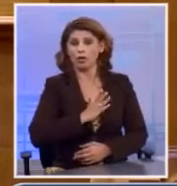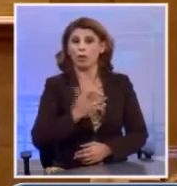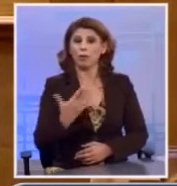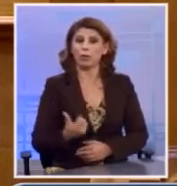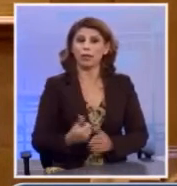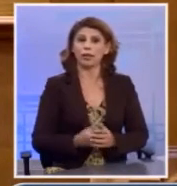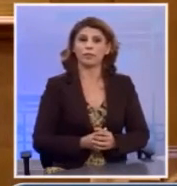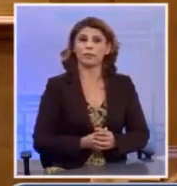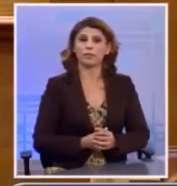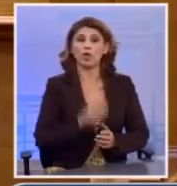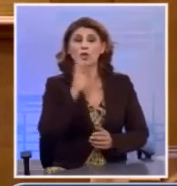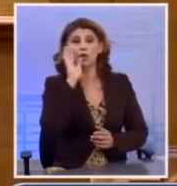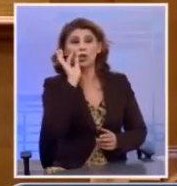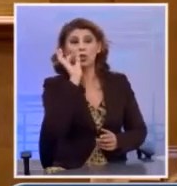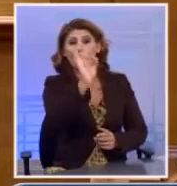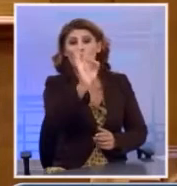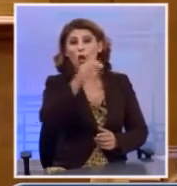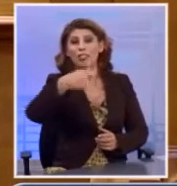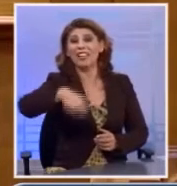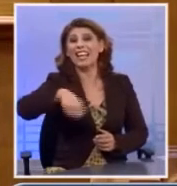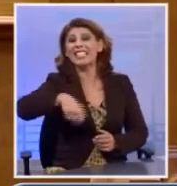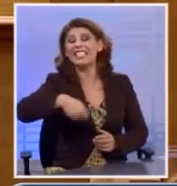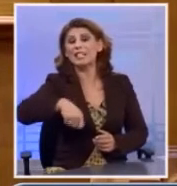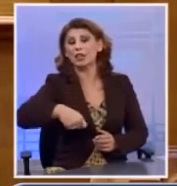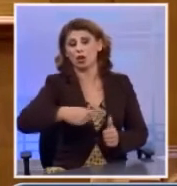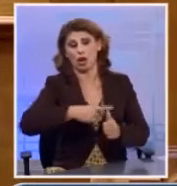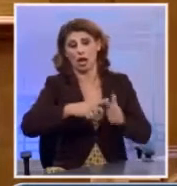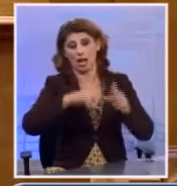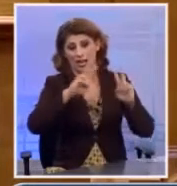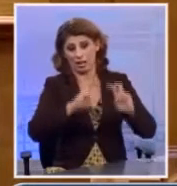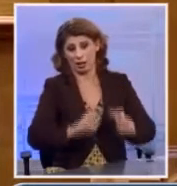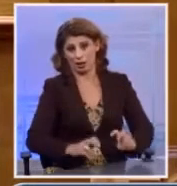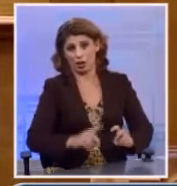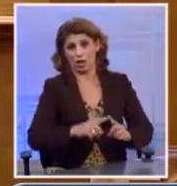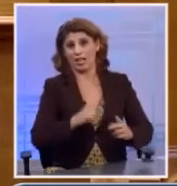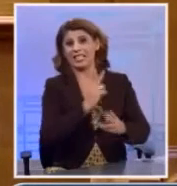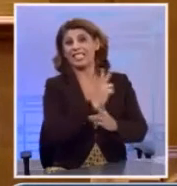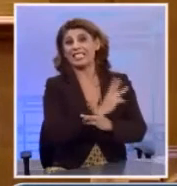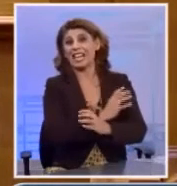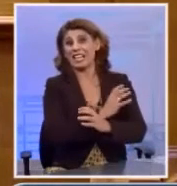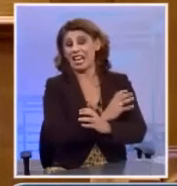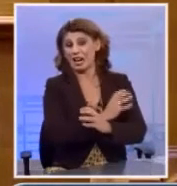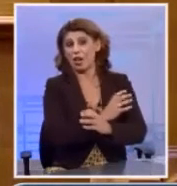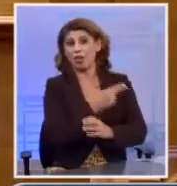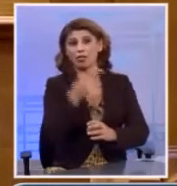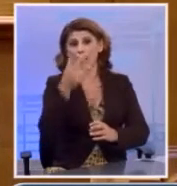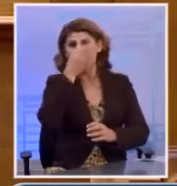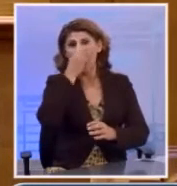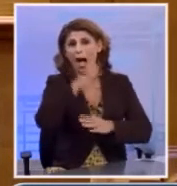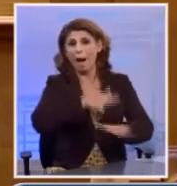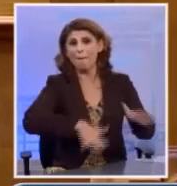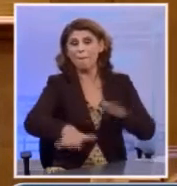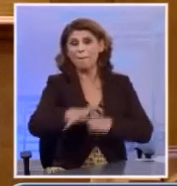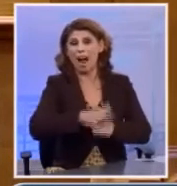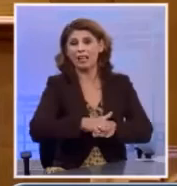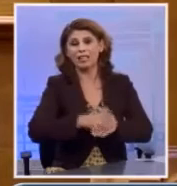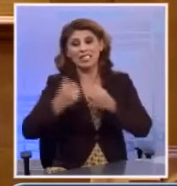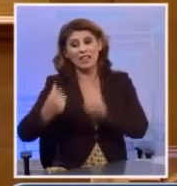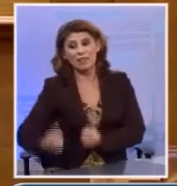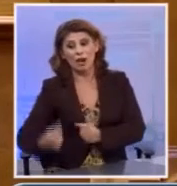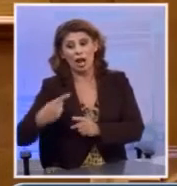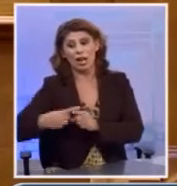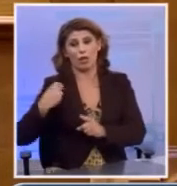βρίσκεται στο στόχαστρο δικαστηρίων, ανακριτών και εισαγγελέων για απάτη και απιστία κατά του ελληνικού